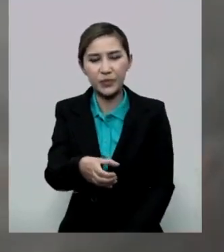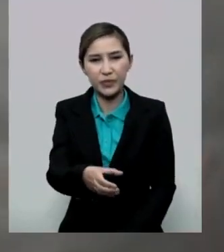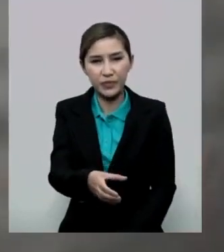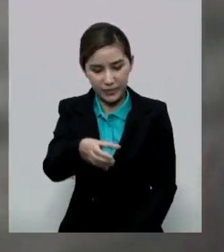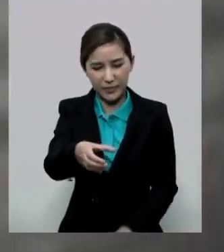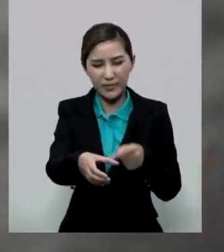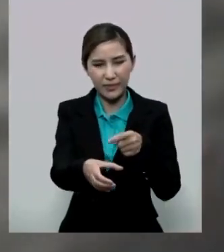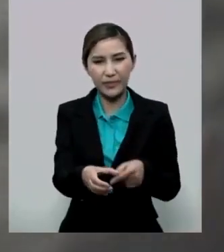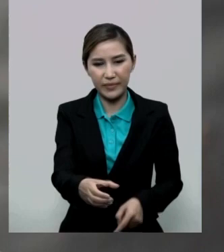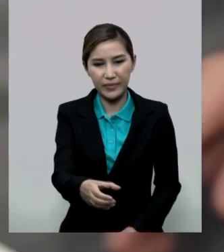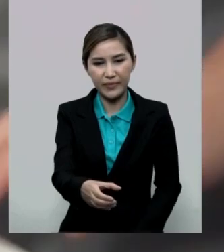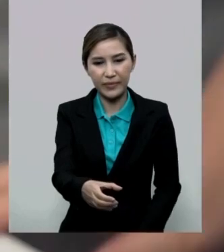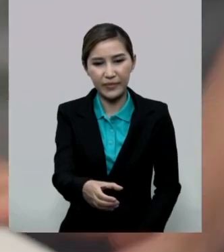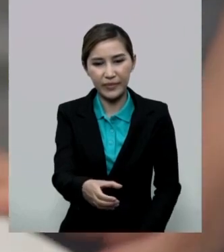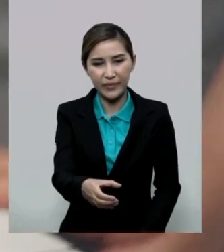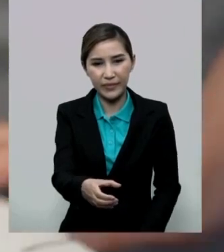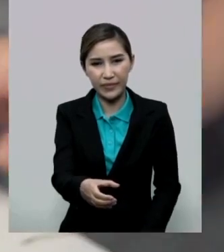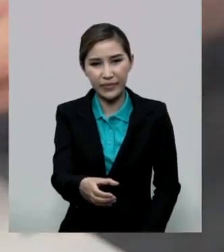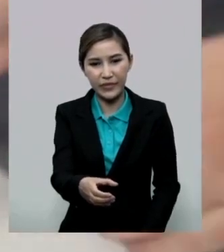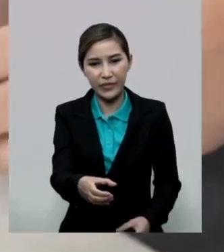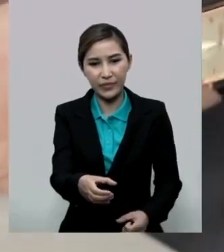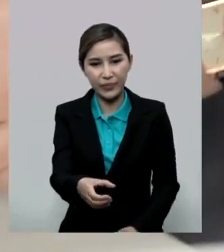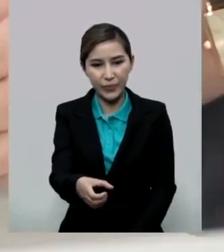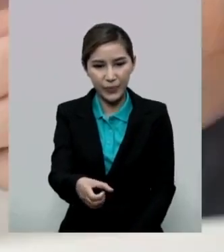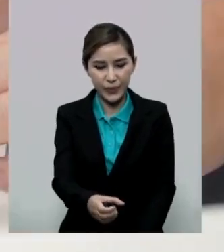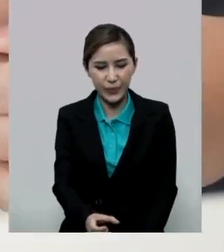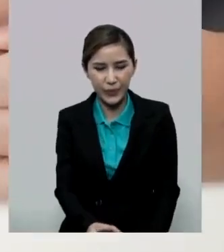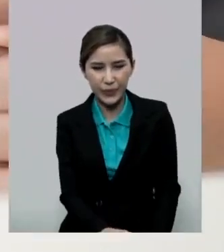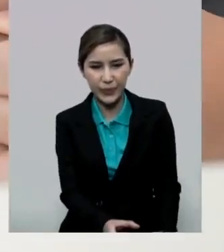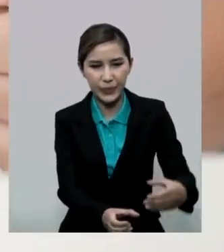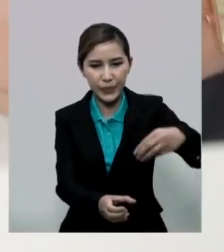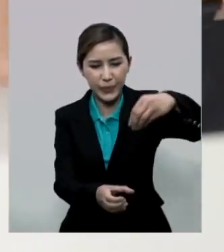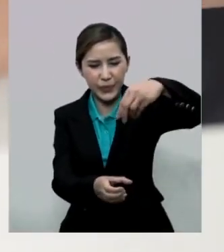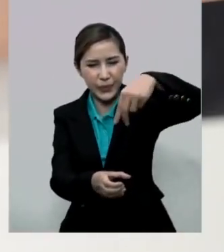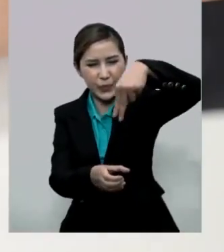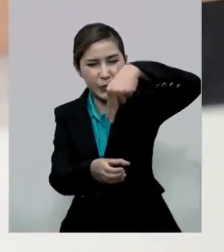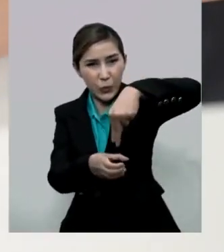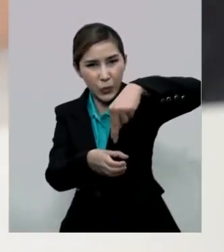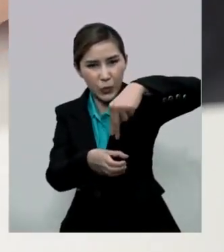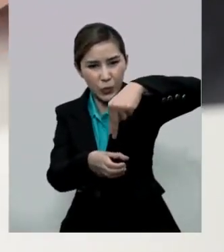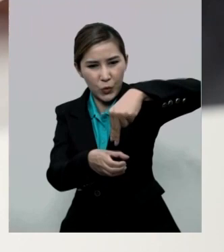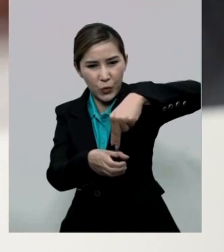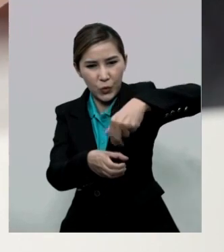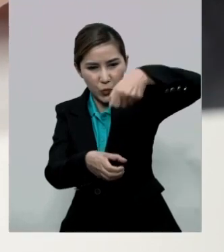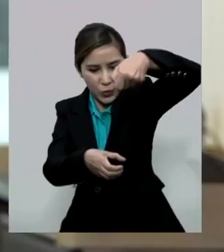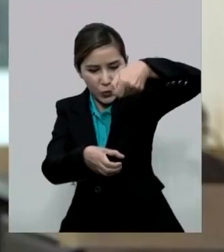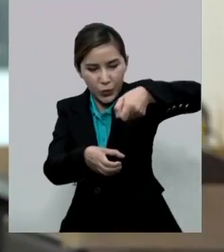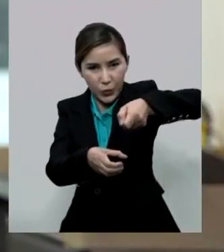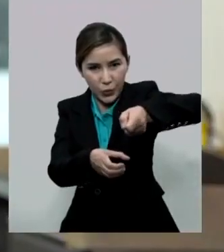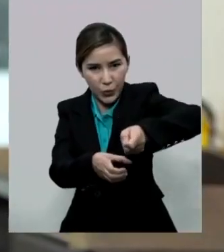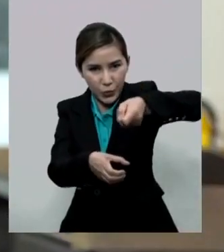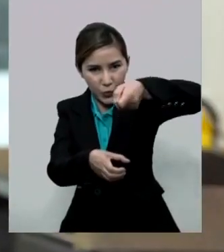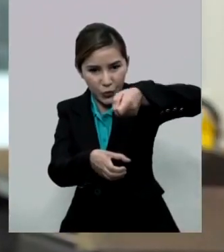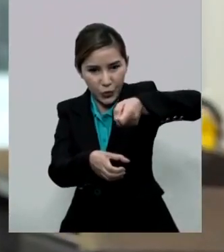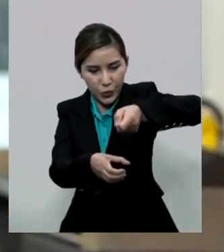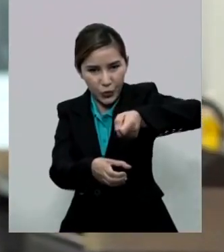ทีนี้พี่ทันเอาพิชเชอร์ที่ใส่นมครับค่อยๆใส่เข้าไปนะครับ ใส่เข้าไประ วังไว้บนถาดเนี่ยนะครับทีนี้ดัน